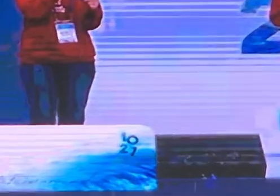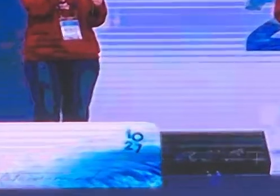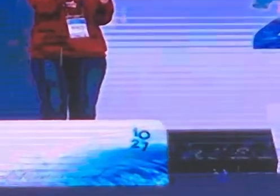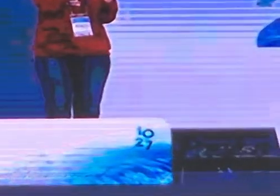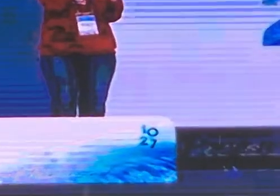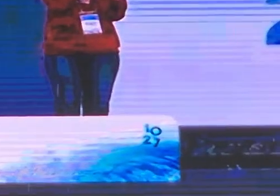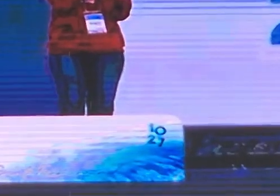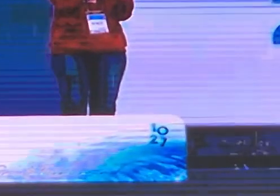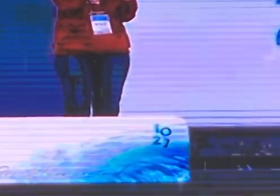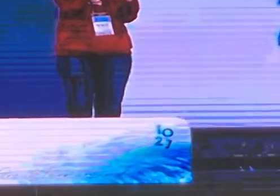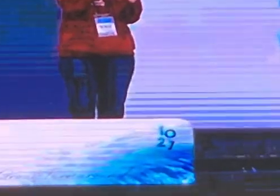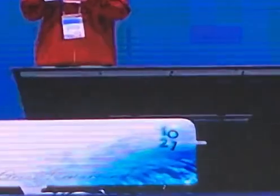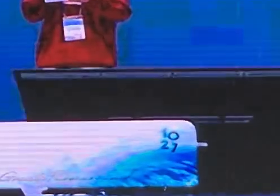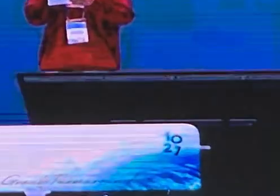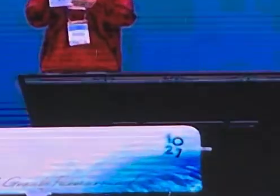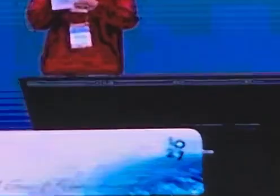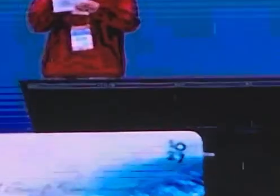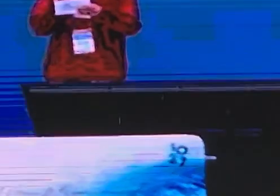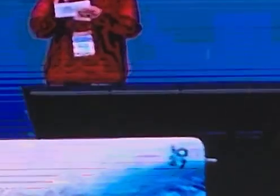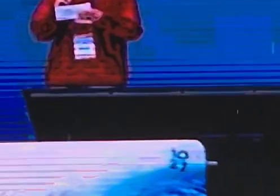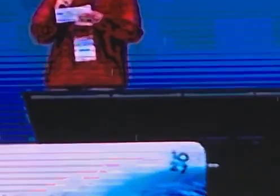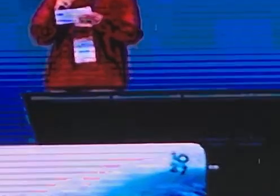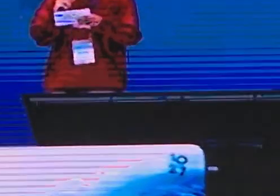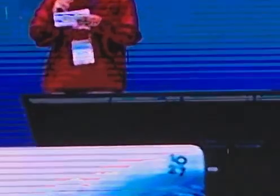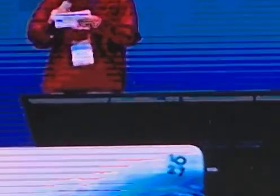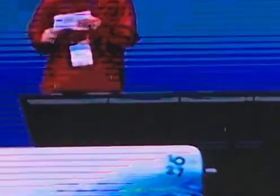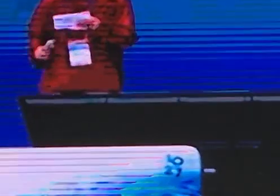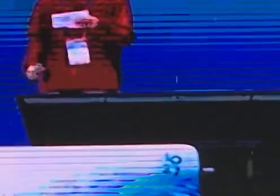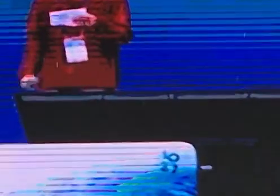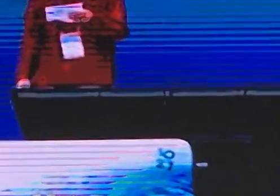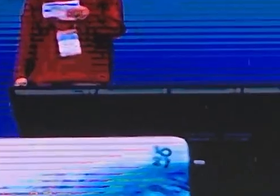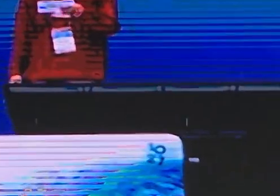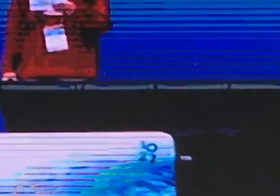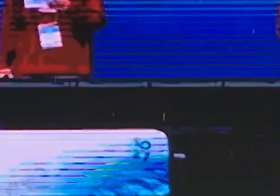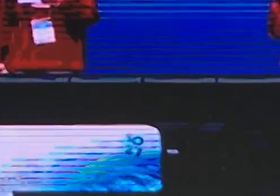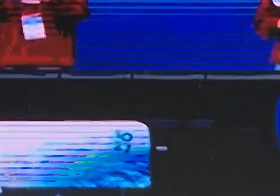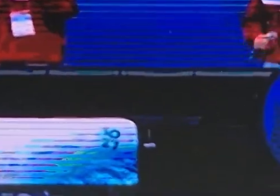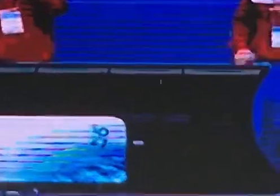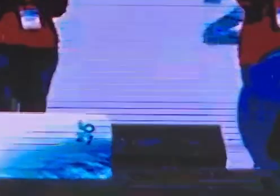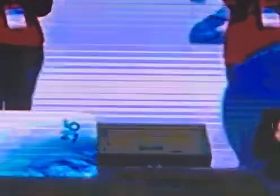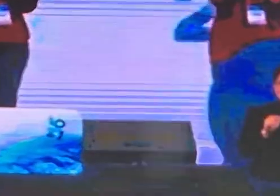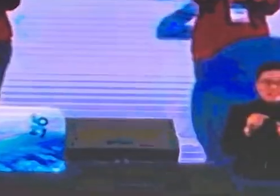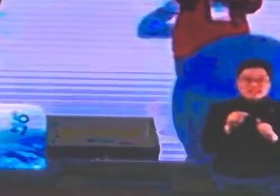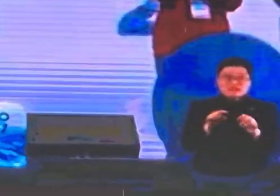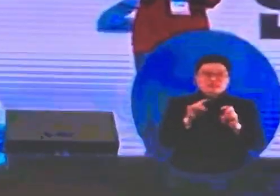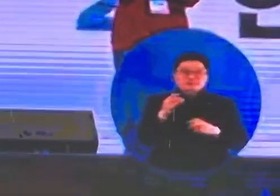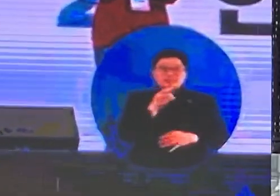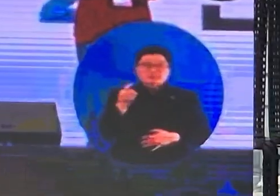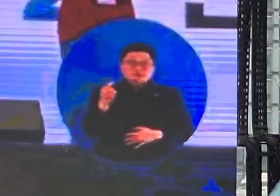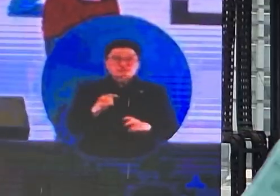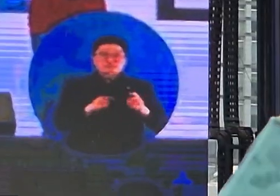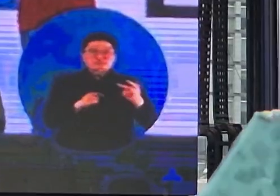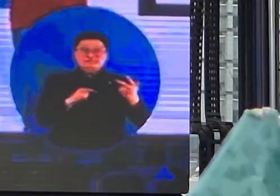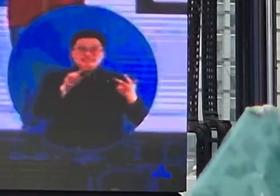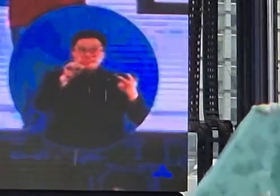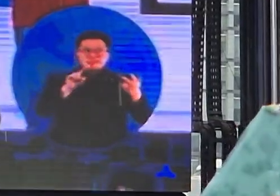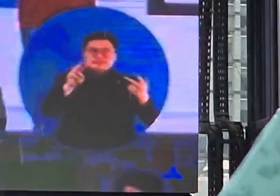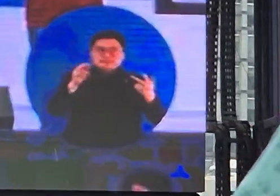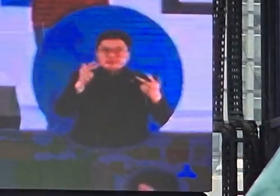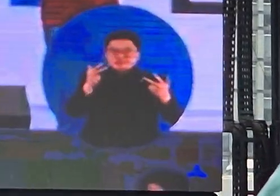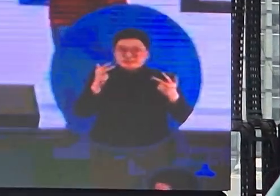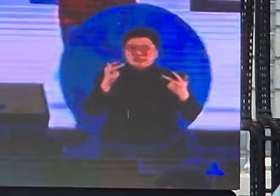두 계명이 온 율법과 선지자의 강령이니라. 마태복음 22장 37절에서 40절